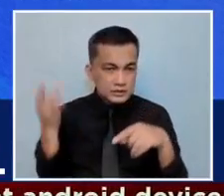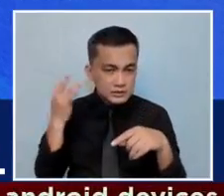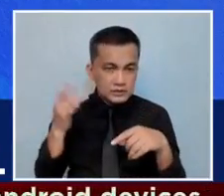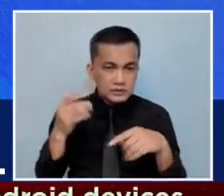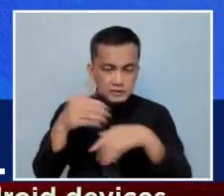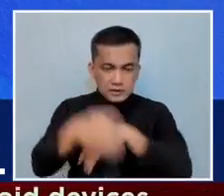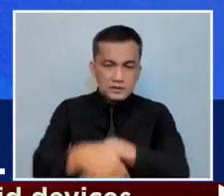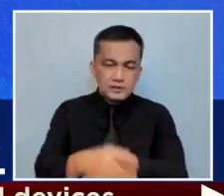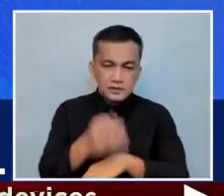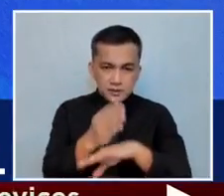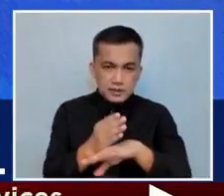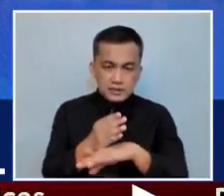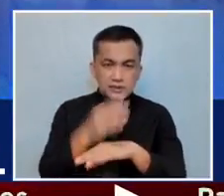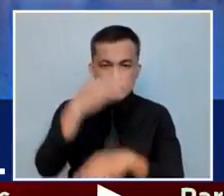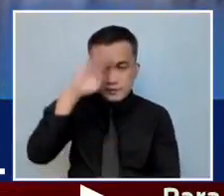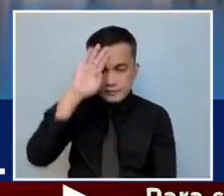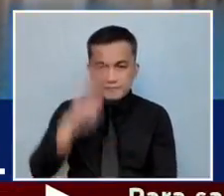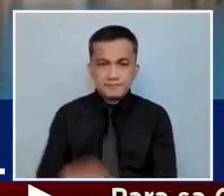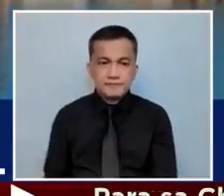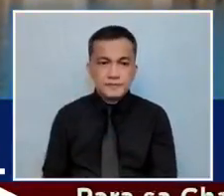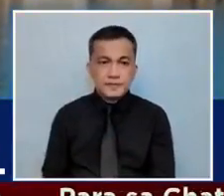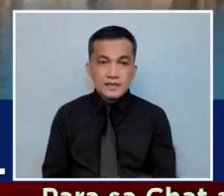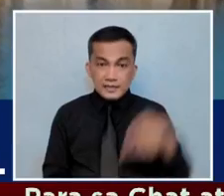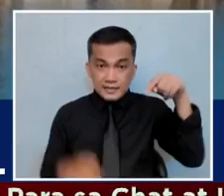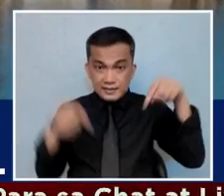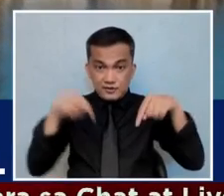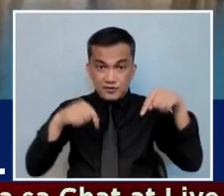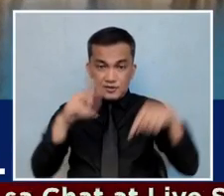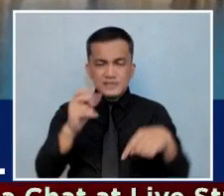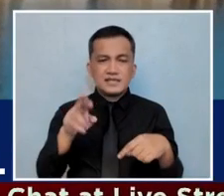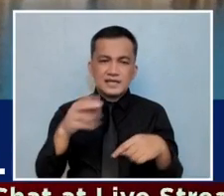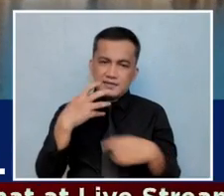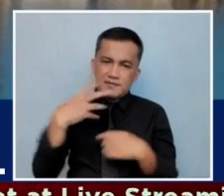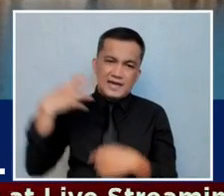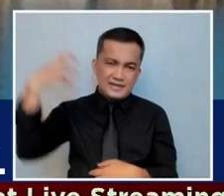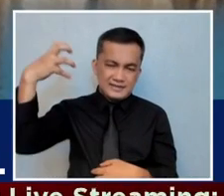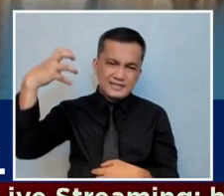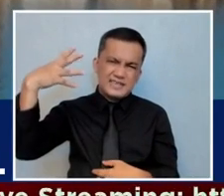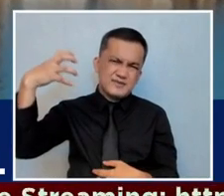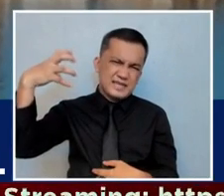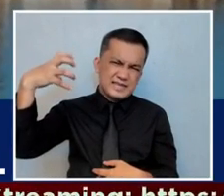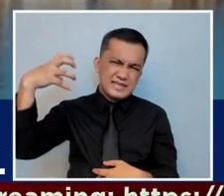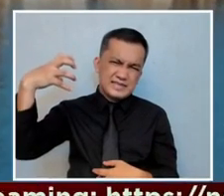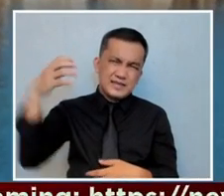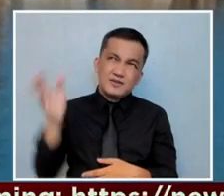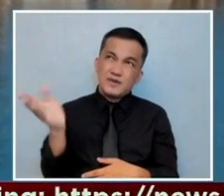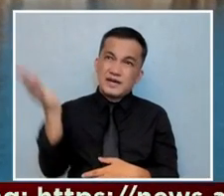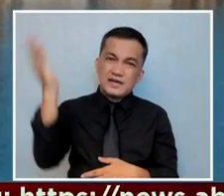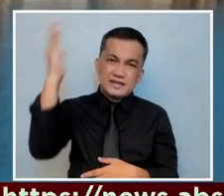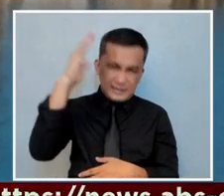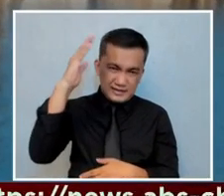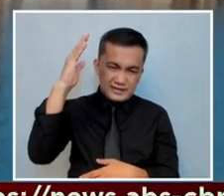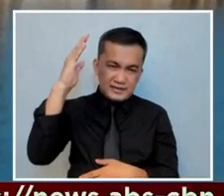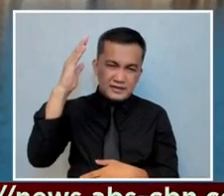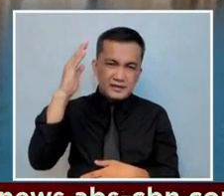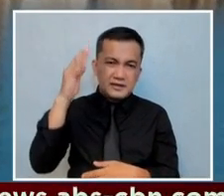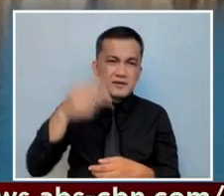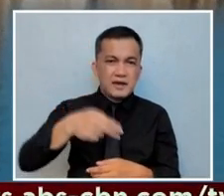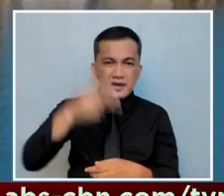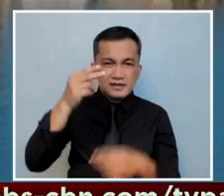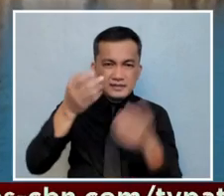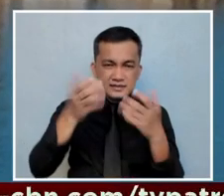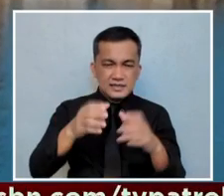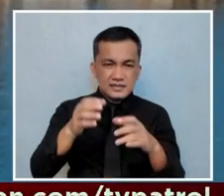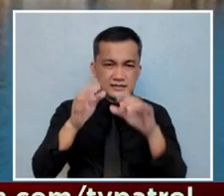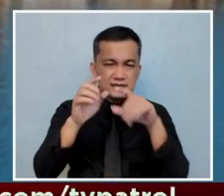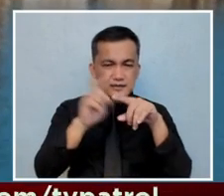at Cavite. Dito naman sa Metro Manila, maaraw at mainit sa umaga hanggang tanghali. Mataas naman ang banta ng thunderstorm sa